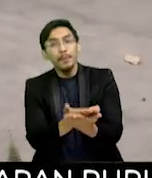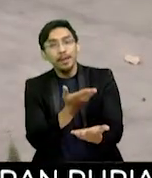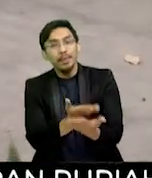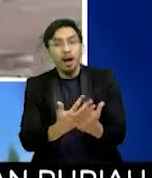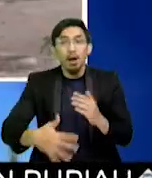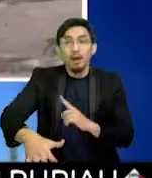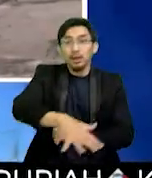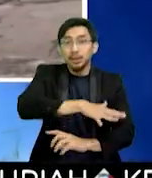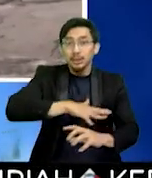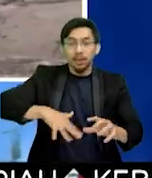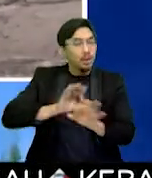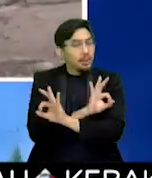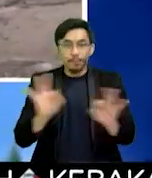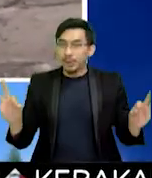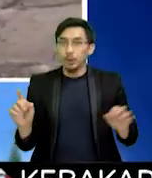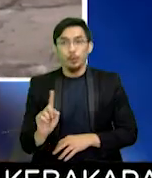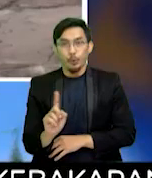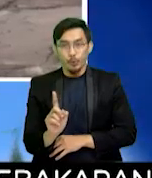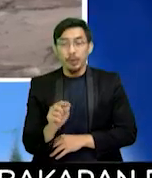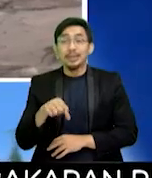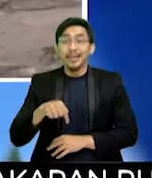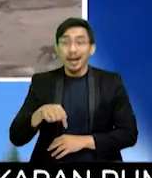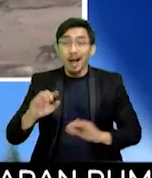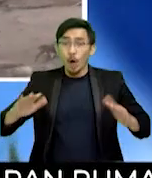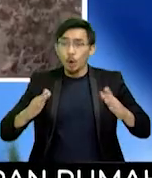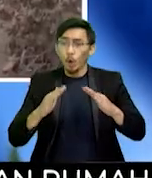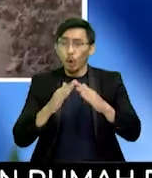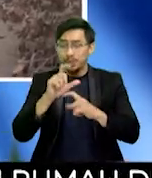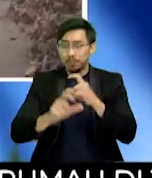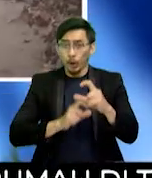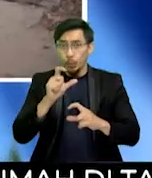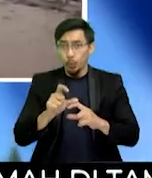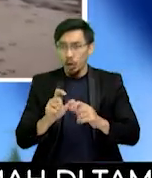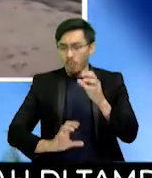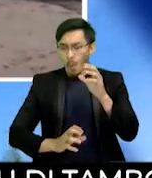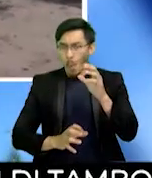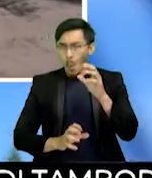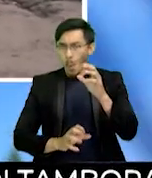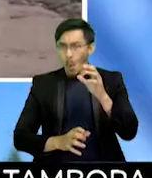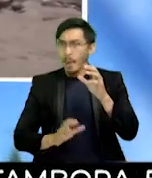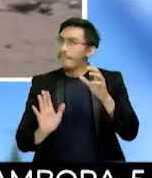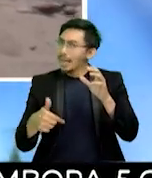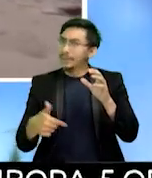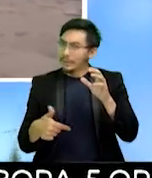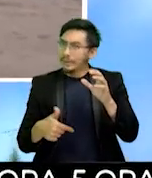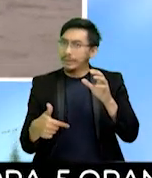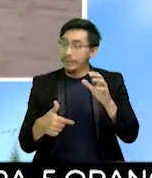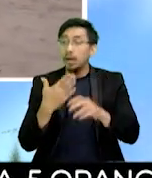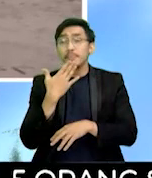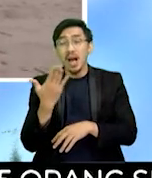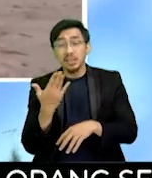Gunung Semeru dalam kondisi aktif, sehingga menurut keterangan warga, setiap pukul 10 pagi, biasanya Gunung Semeru selalu